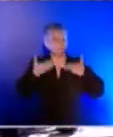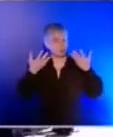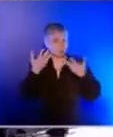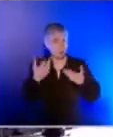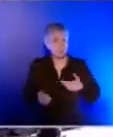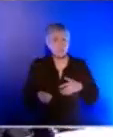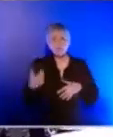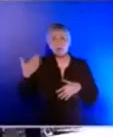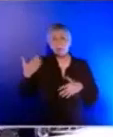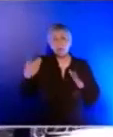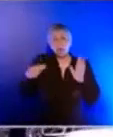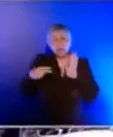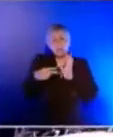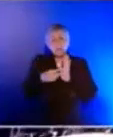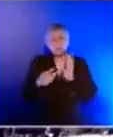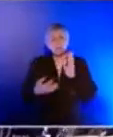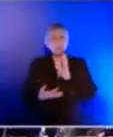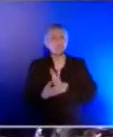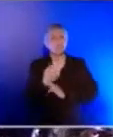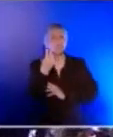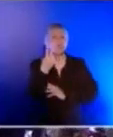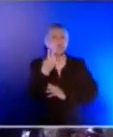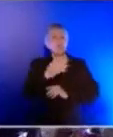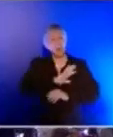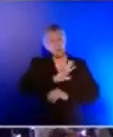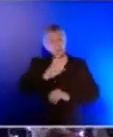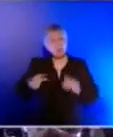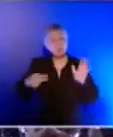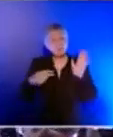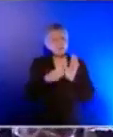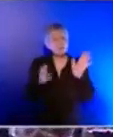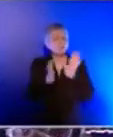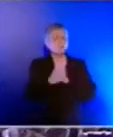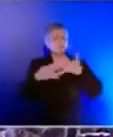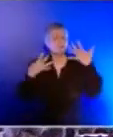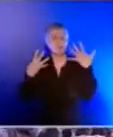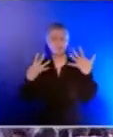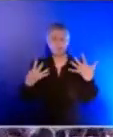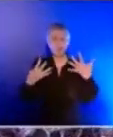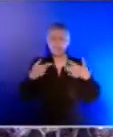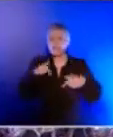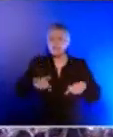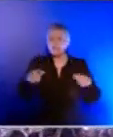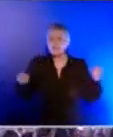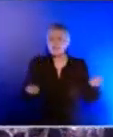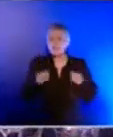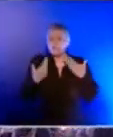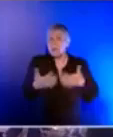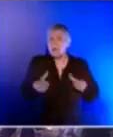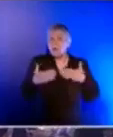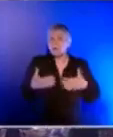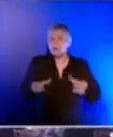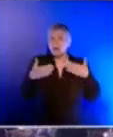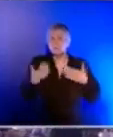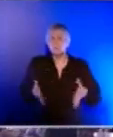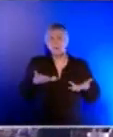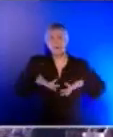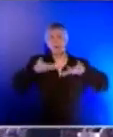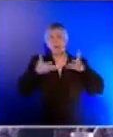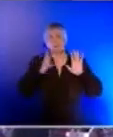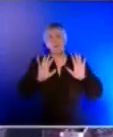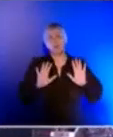περίοδο 2012-2019. Έχουμε καταφέρει μέσα σε συνθήκη lockdown και πανδημίας να